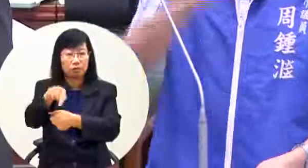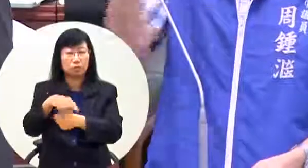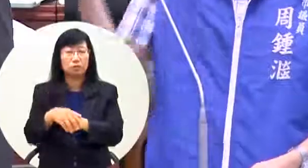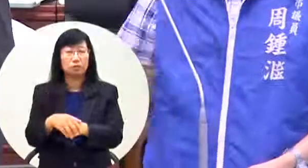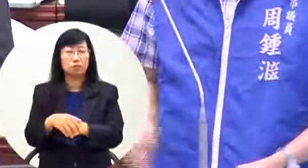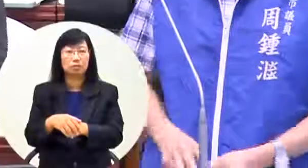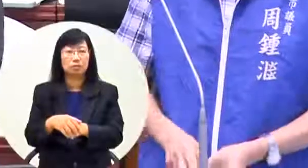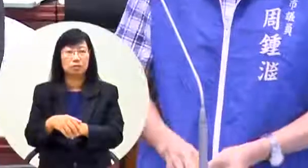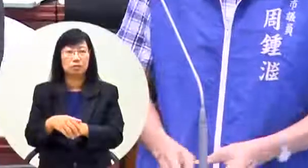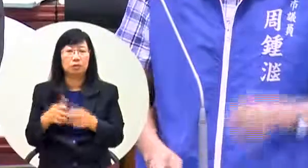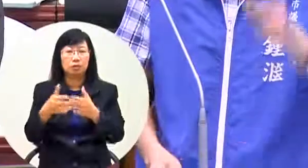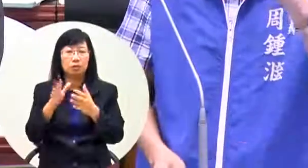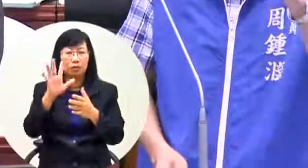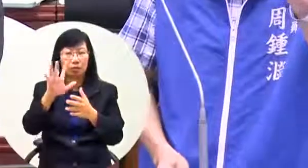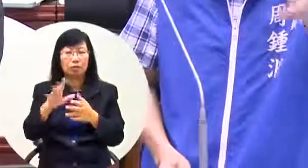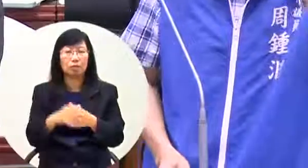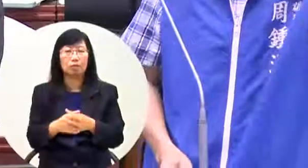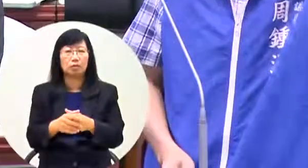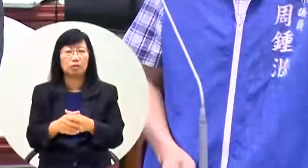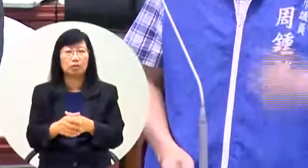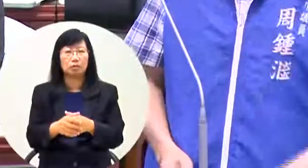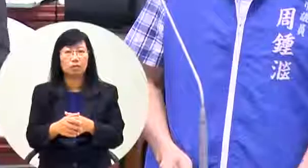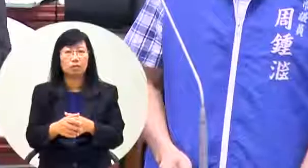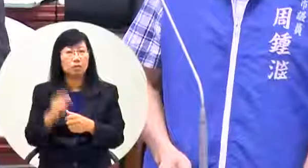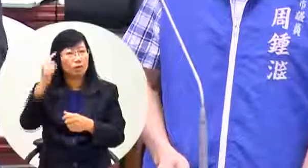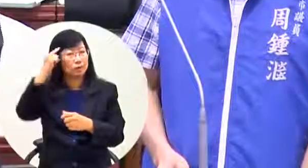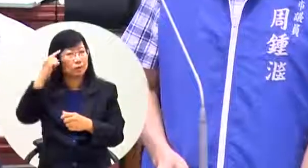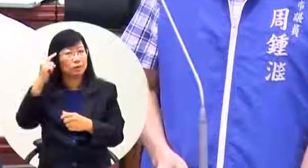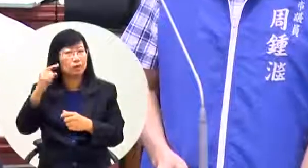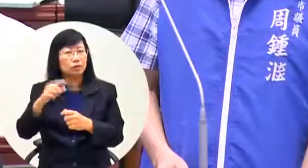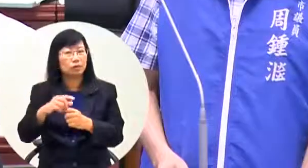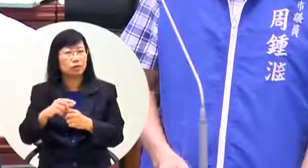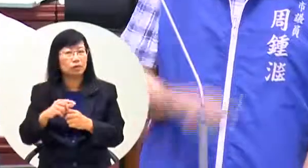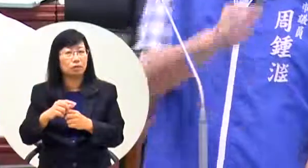观跟整体规划的观念。